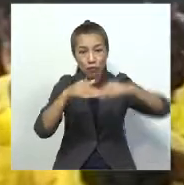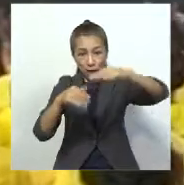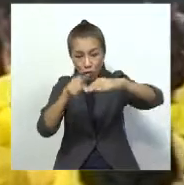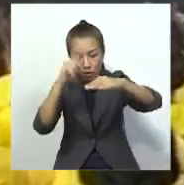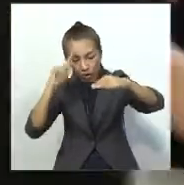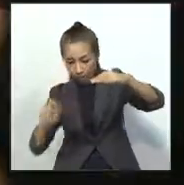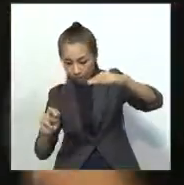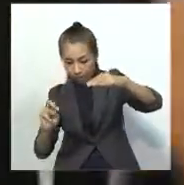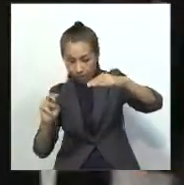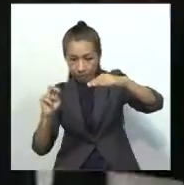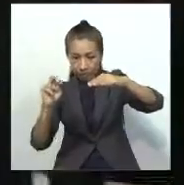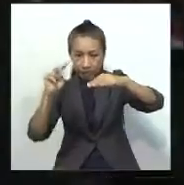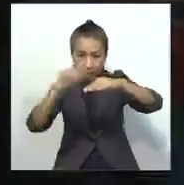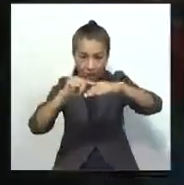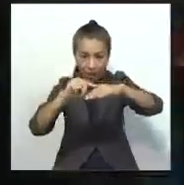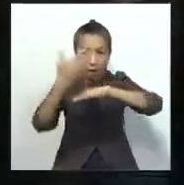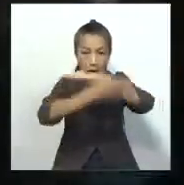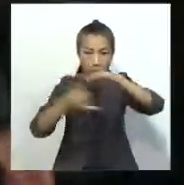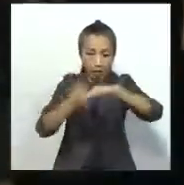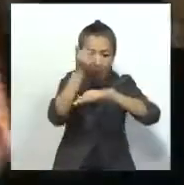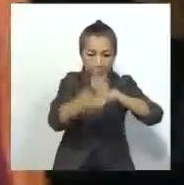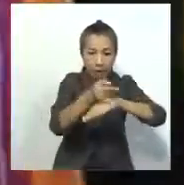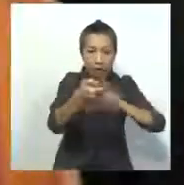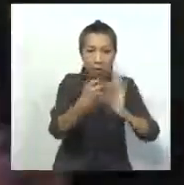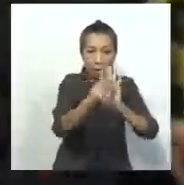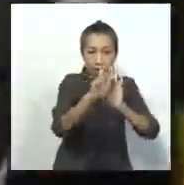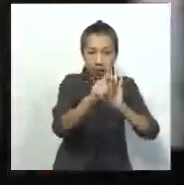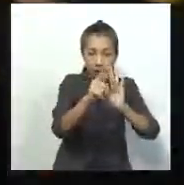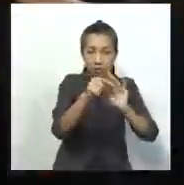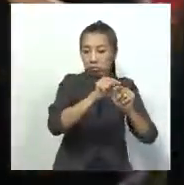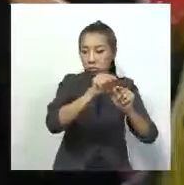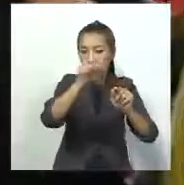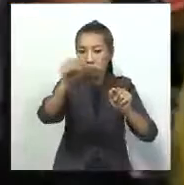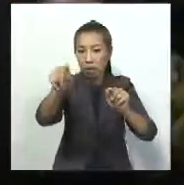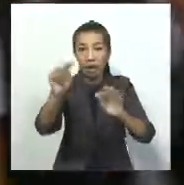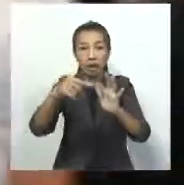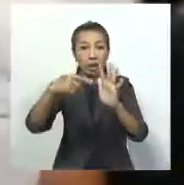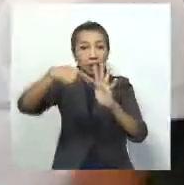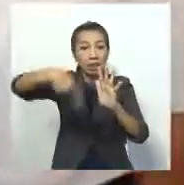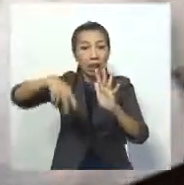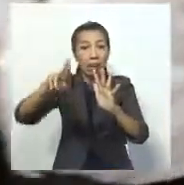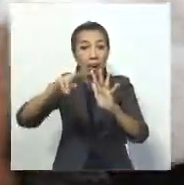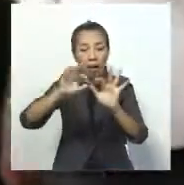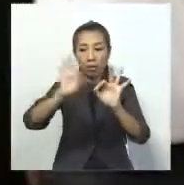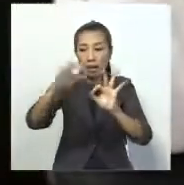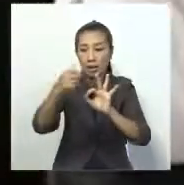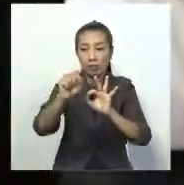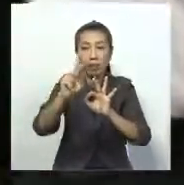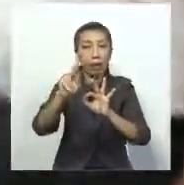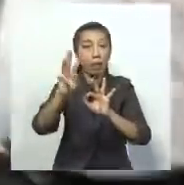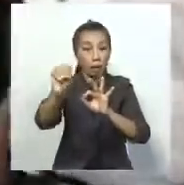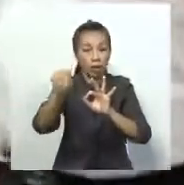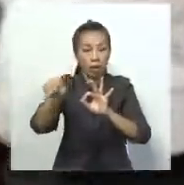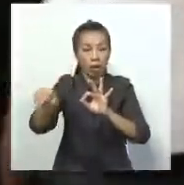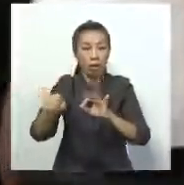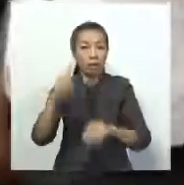คู่เส้นทางจากสถานีรถไฟขอนแก่นไปยังสถานีรถไฟท่าพระนะคะที่อยู่ห่างออกไปราว10กิโลเมตรซึ่งหลังจากมีพิธี